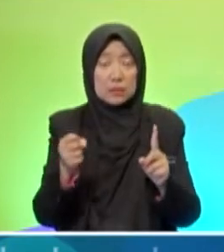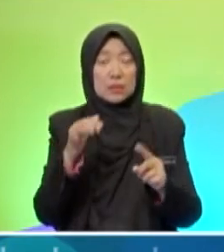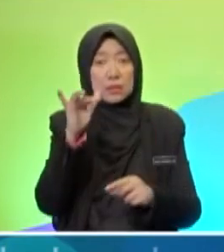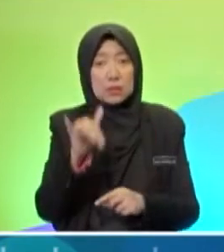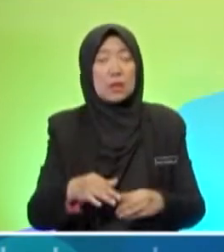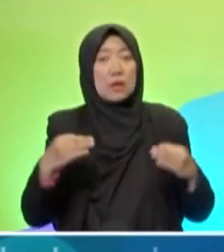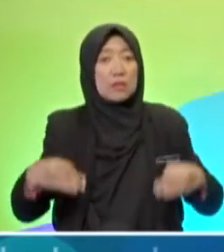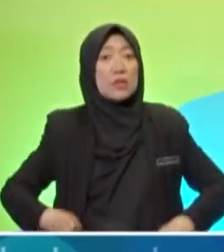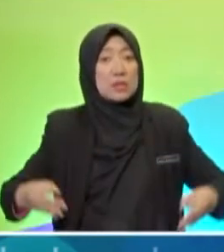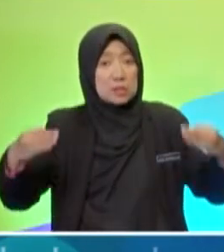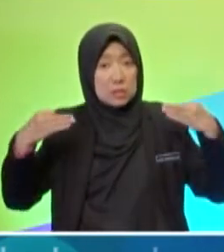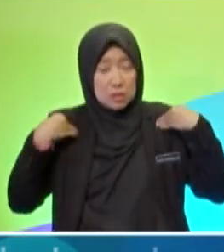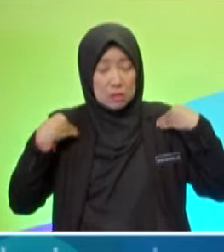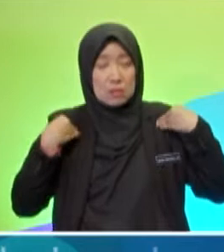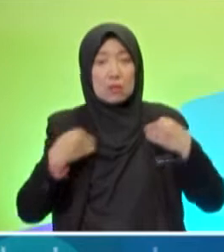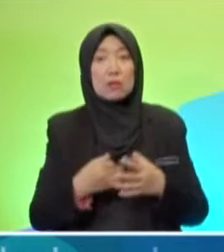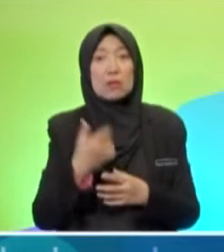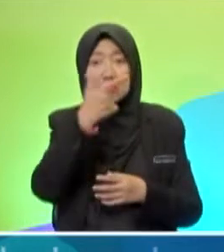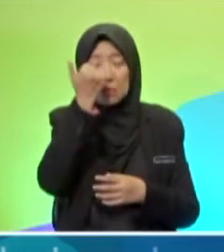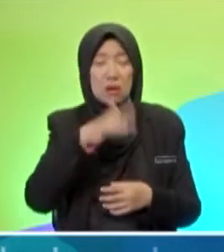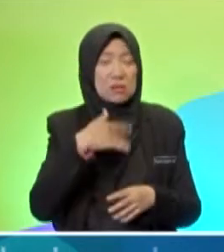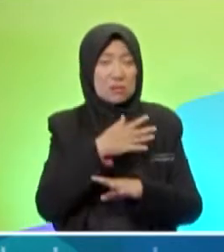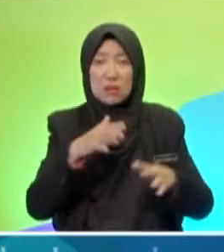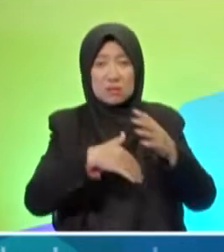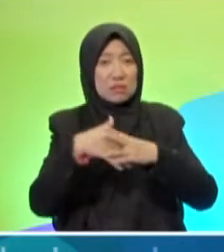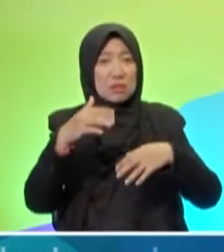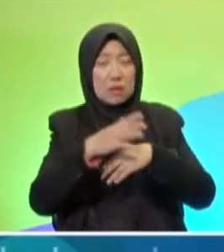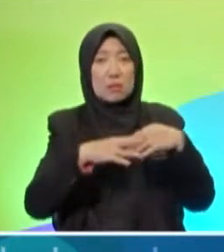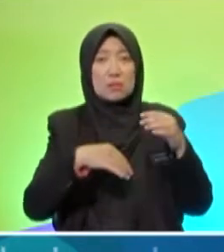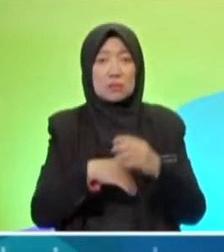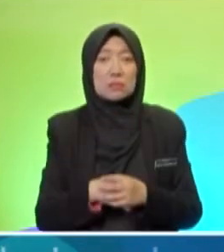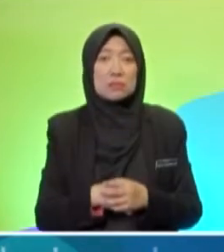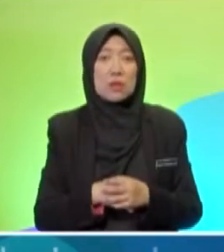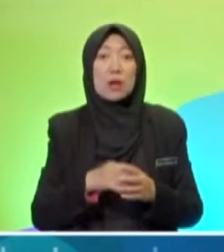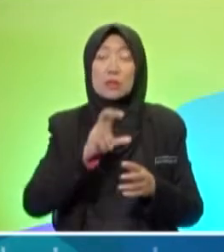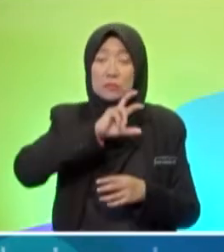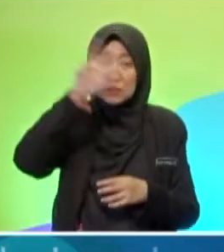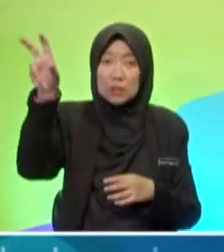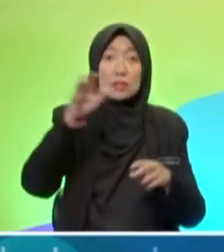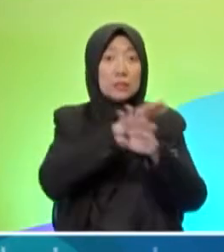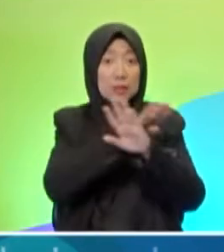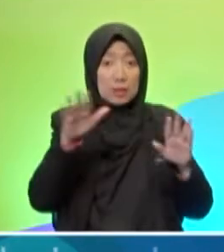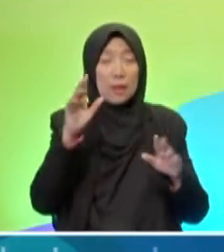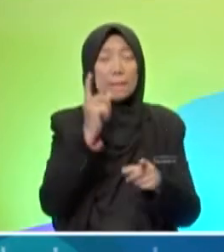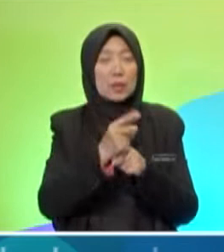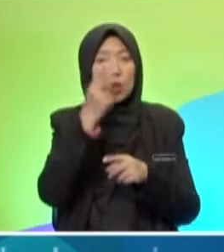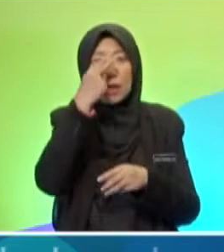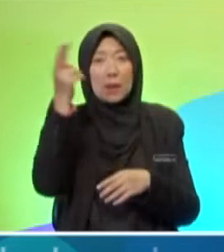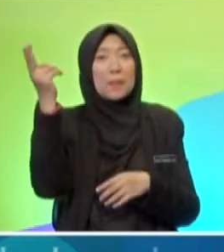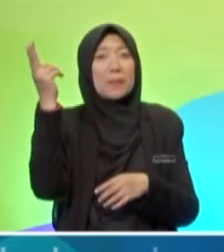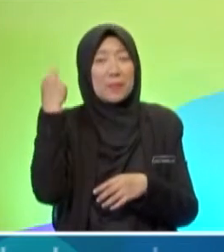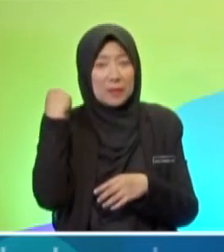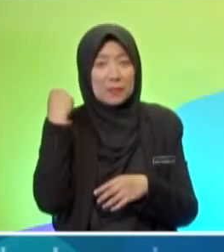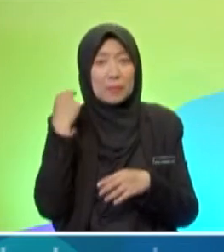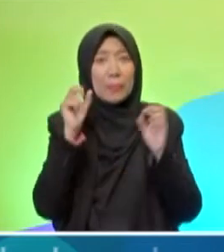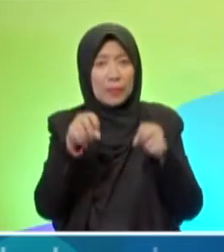dia menyebabkan dirasa cetak stresser ora mbok pada dia dia kan jeruk Katakan tidak terbaik Hebat Saya dengar jodoh